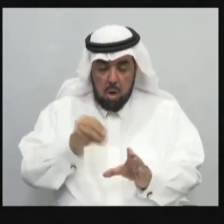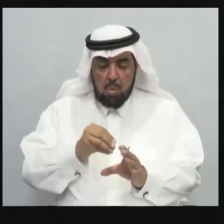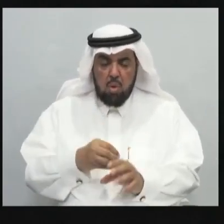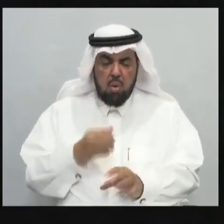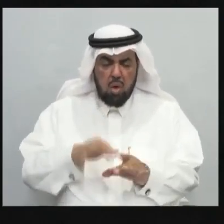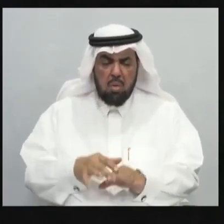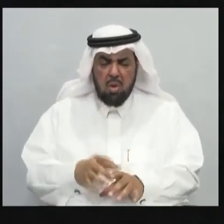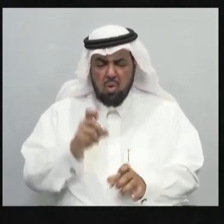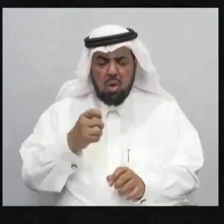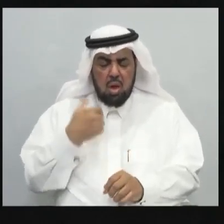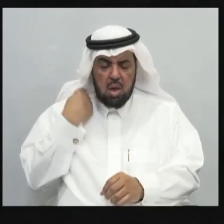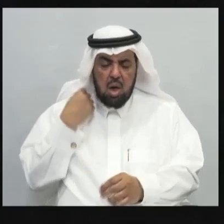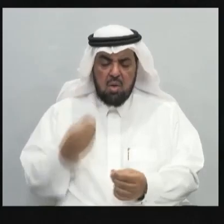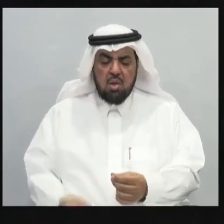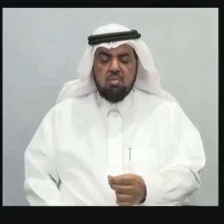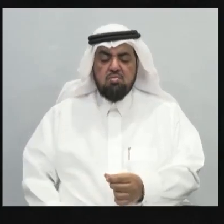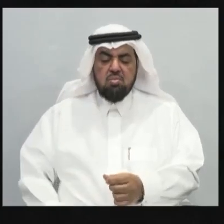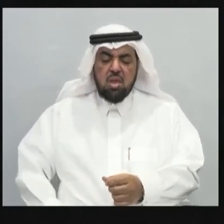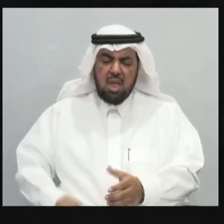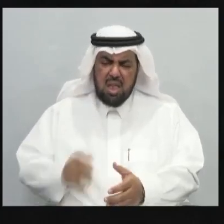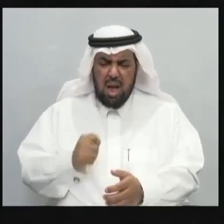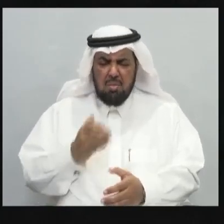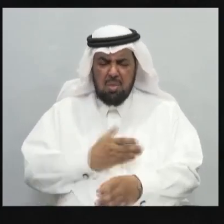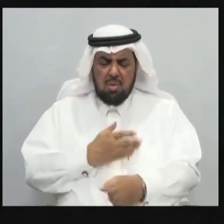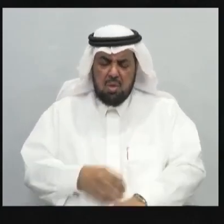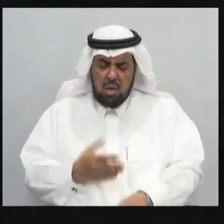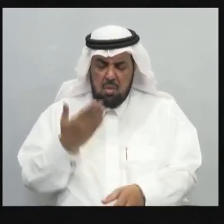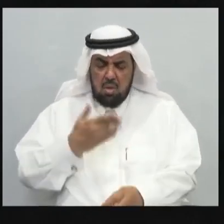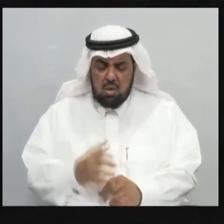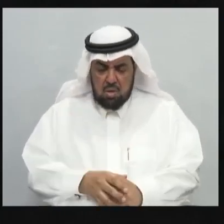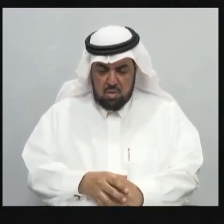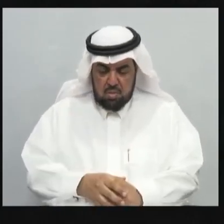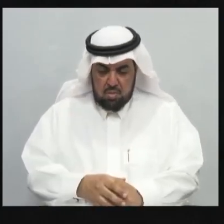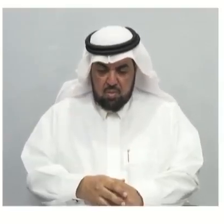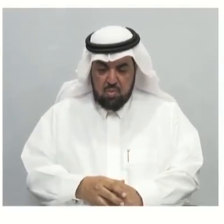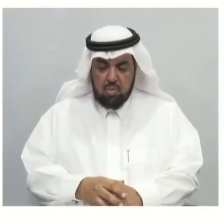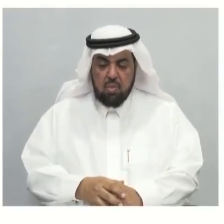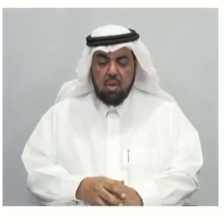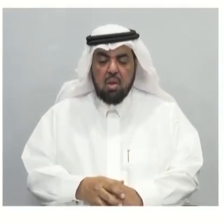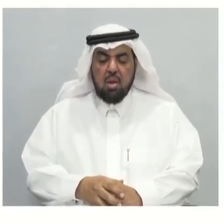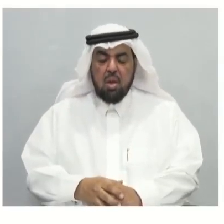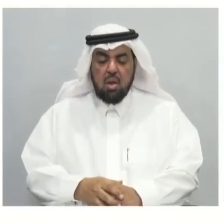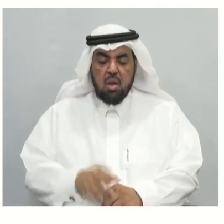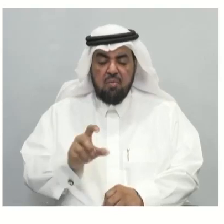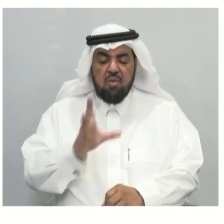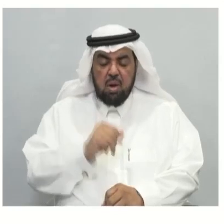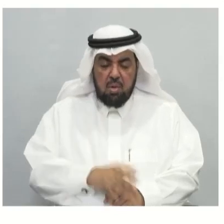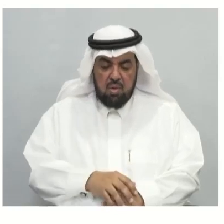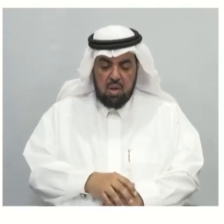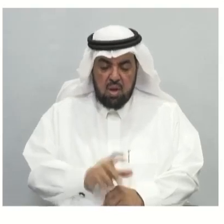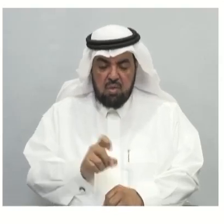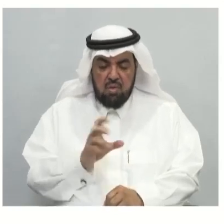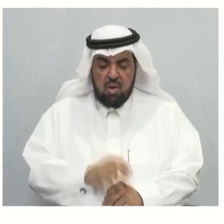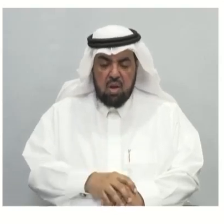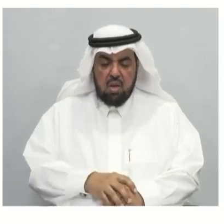بالكتابه والصور لان هذا مجهد ل القارئ يجب ان يكون نلاحظ هنا هنا في فراغ نلاحظ هنا في